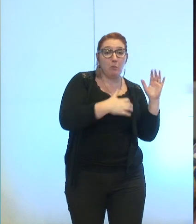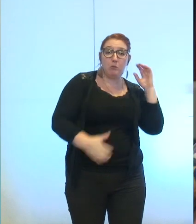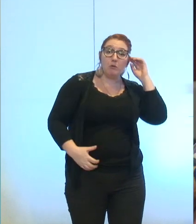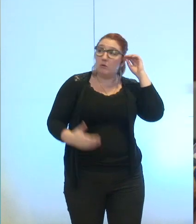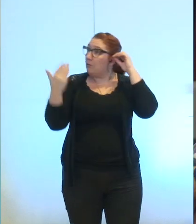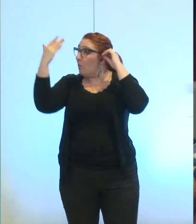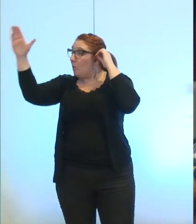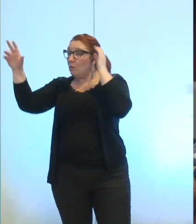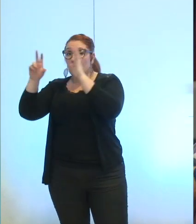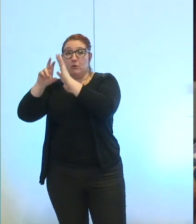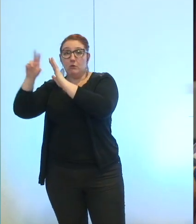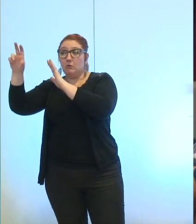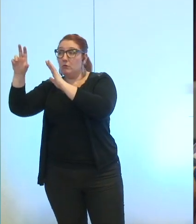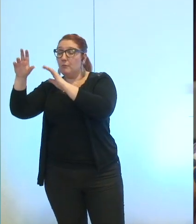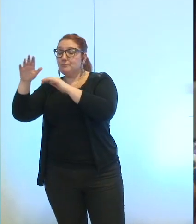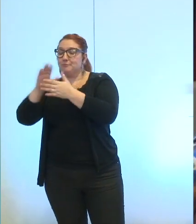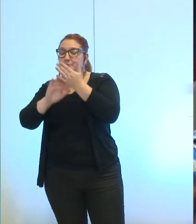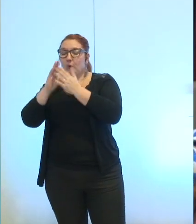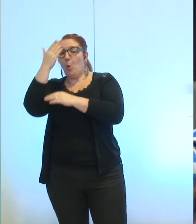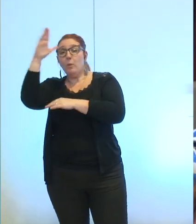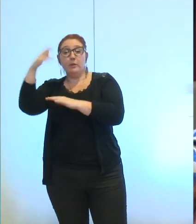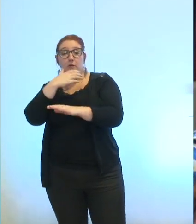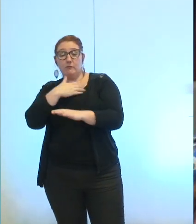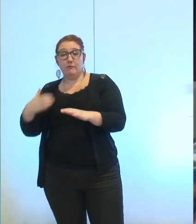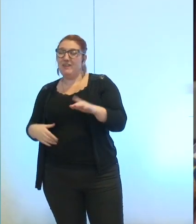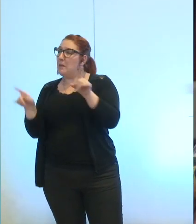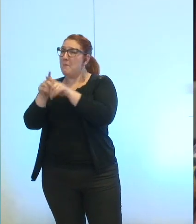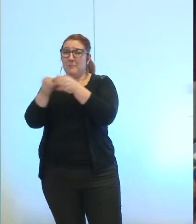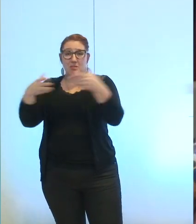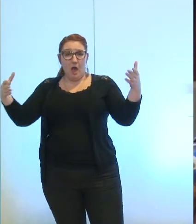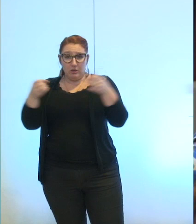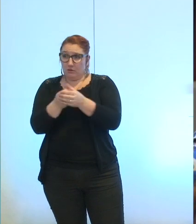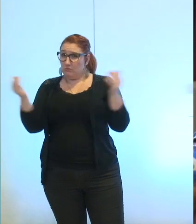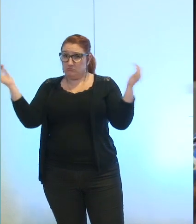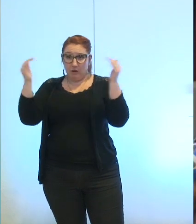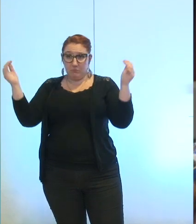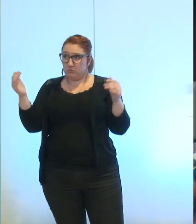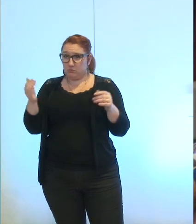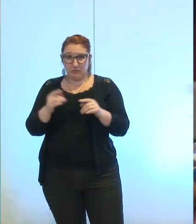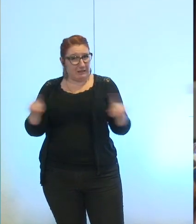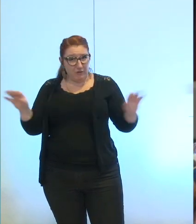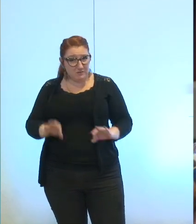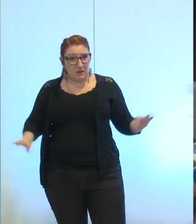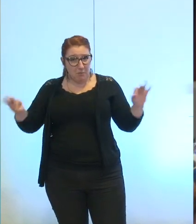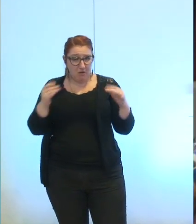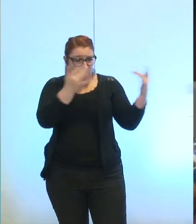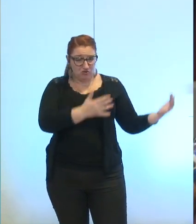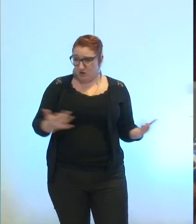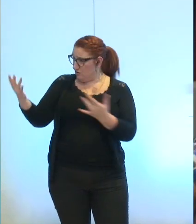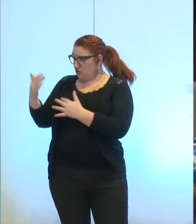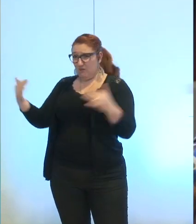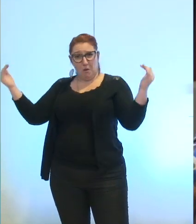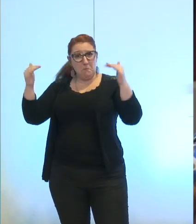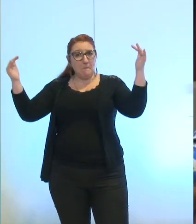dans d'autres villes de même strat regardez les chiffres et vous verrez que nous ne sommes pas